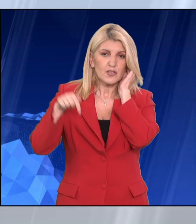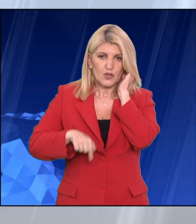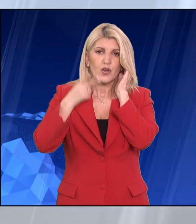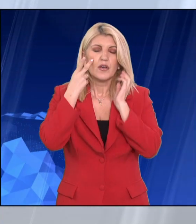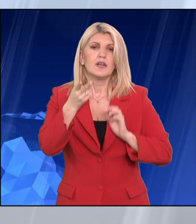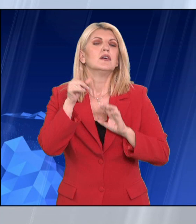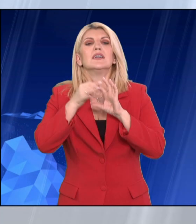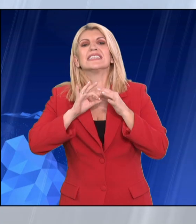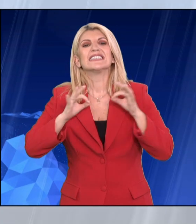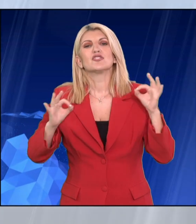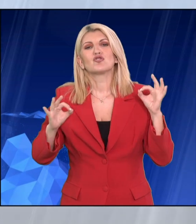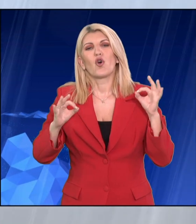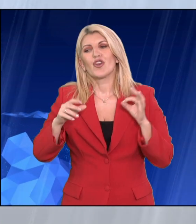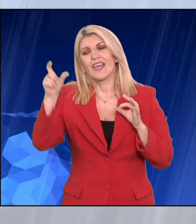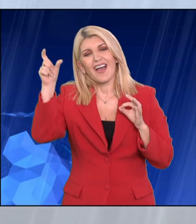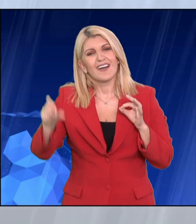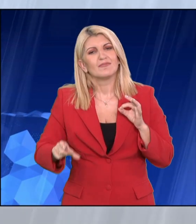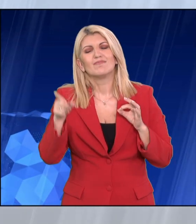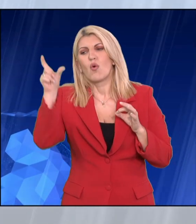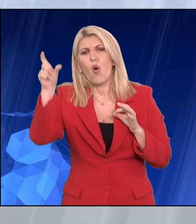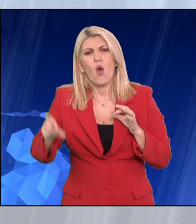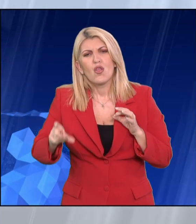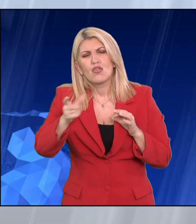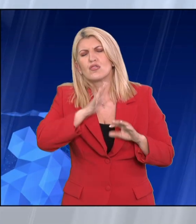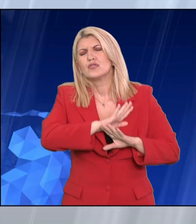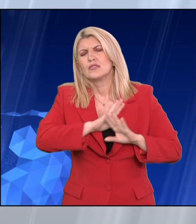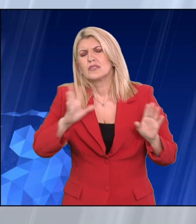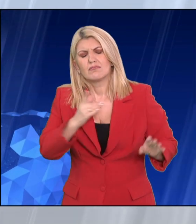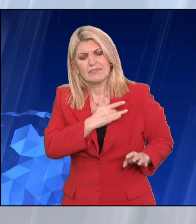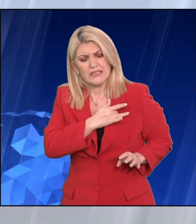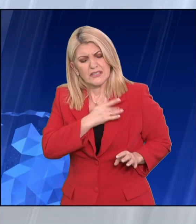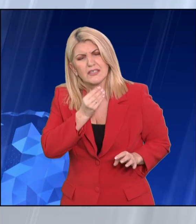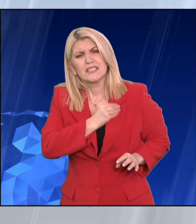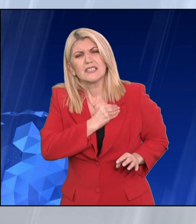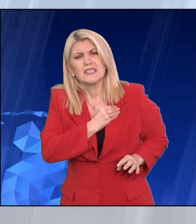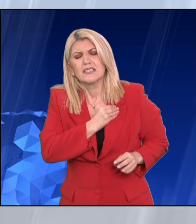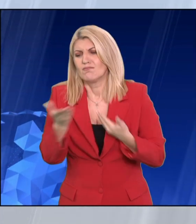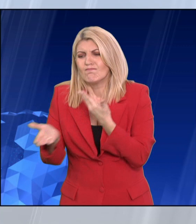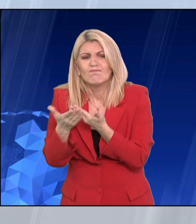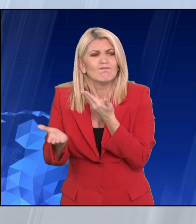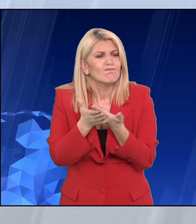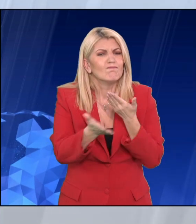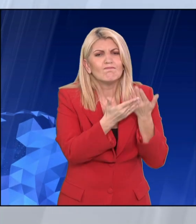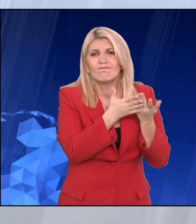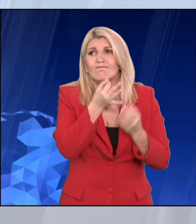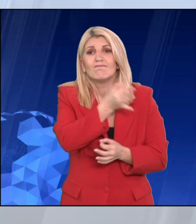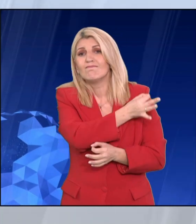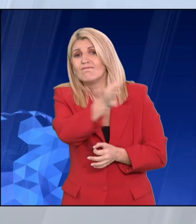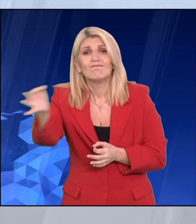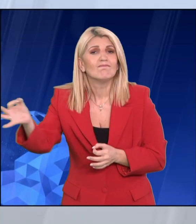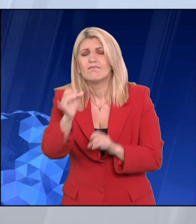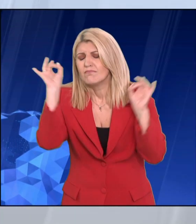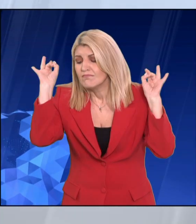Μάνος Ξηδού στον Pix Lux για το πώς βοηθούσε όποιον το είχε ανάγκη αθόρυβα. Την επιτυχία την κυνήγησε με οδηγό